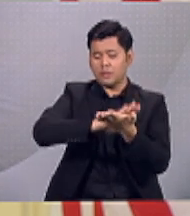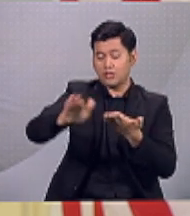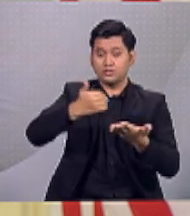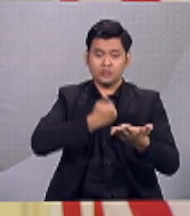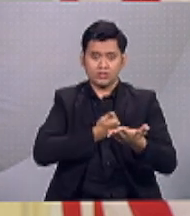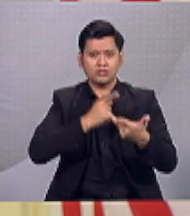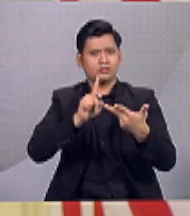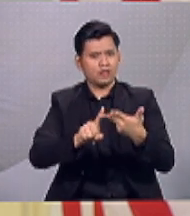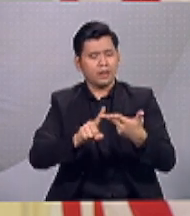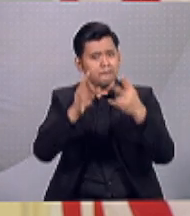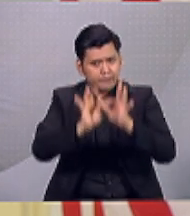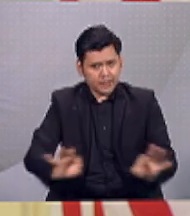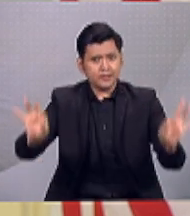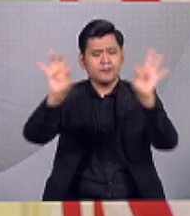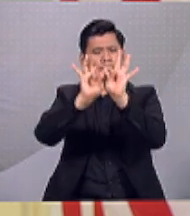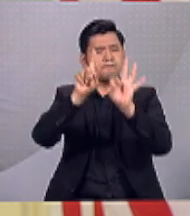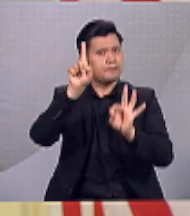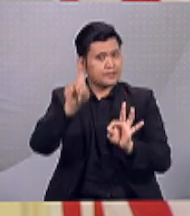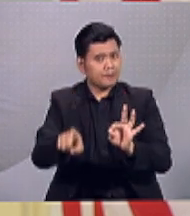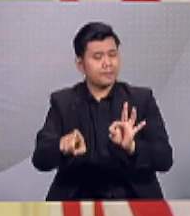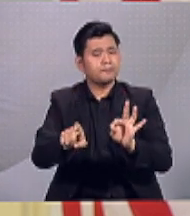diri dan yang paling penting adalah